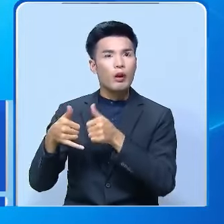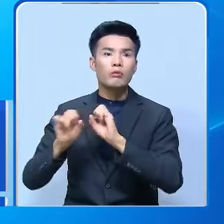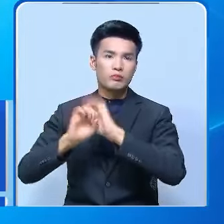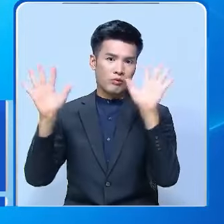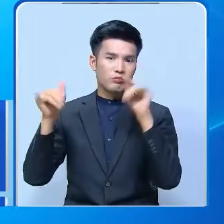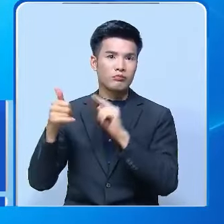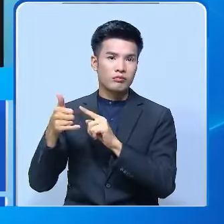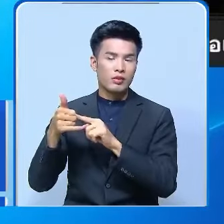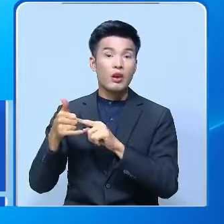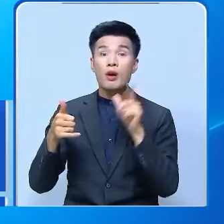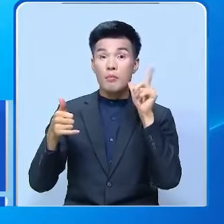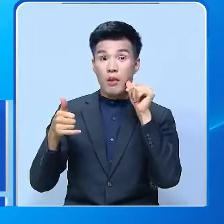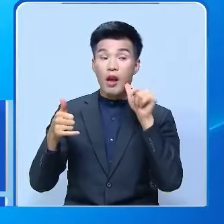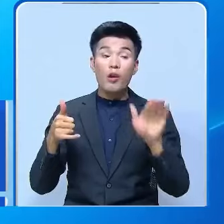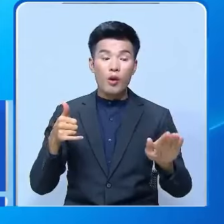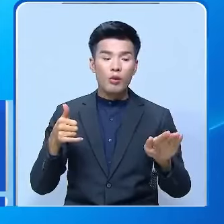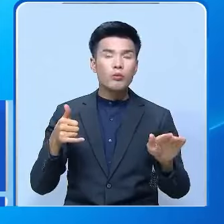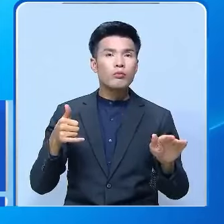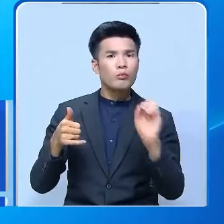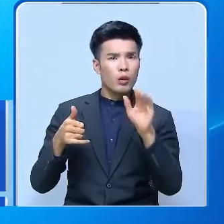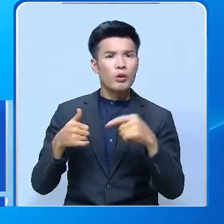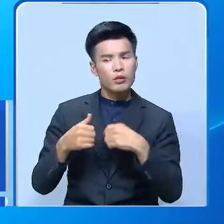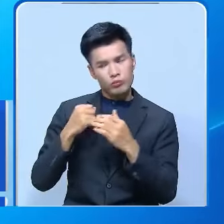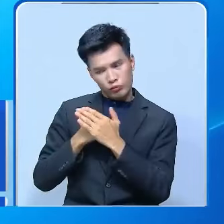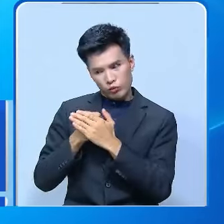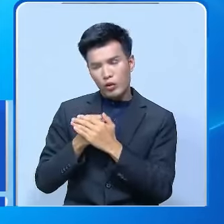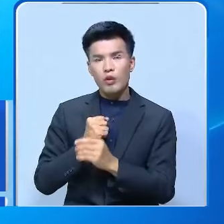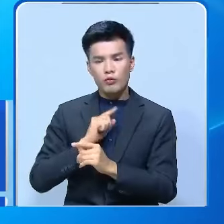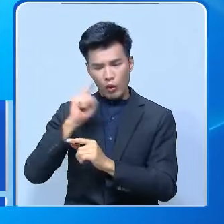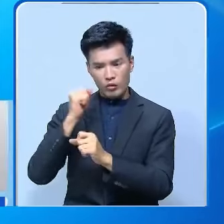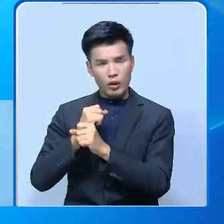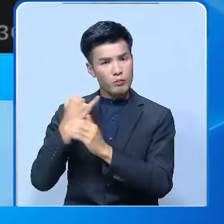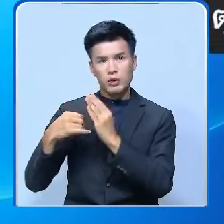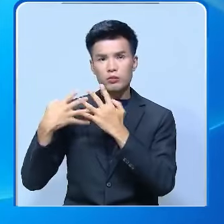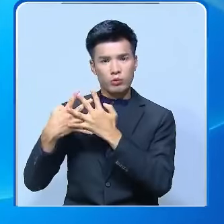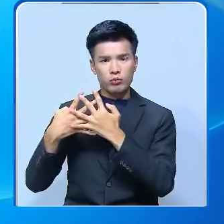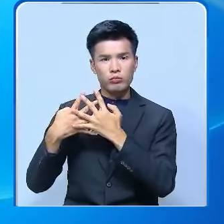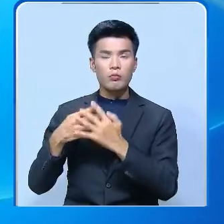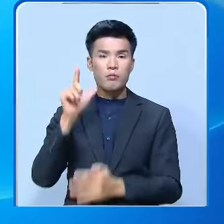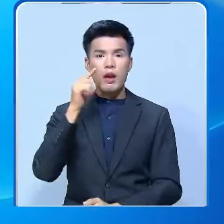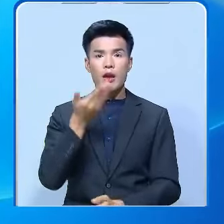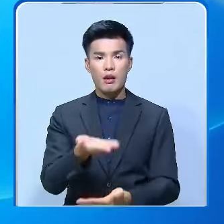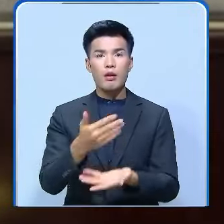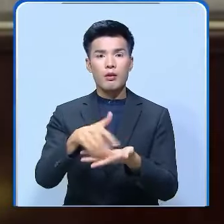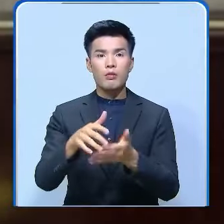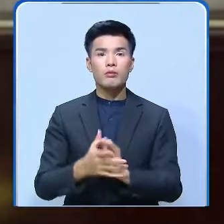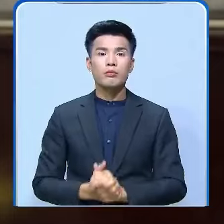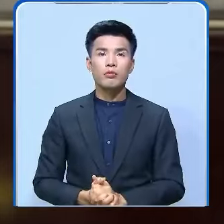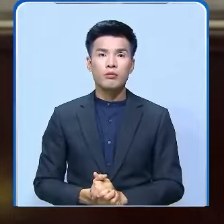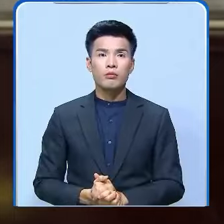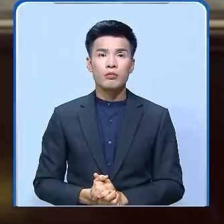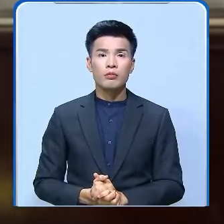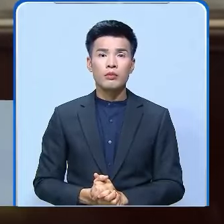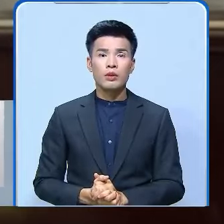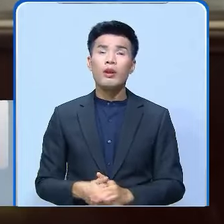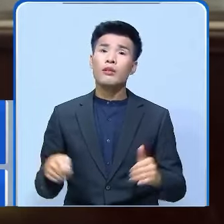ขณะที่แม่ของผู้เสียชีวิตก็ยืนยันจะดำเนินคดีกับผู้ก่อเหตุให้ถึงที่สุดครับฟังเสียงคุณแม่กันหน่อยครับ ว่าโดนแทงตร